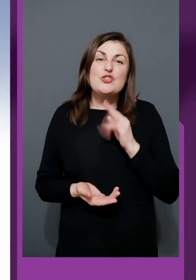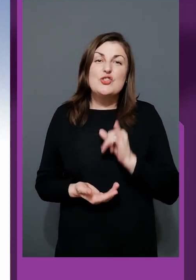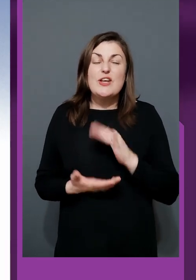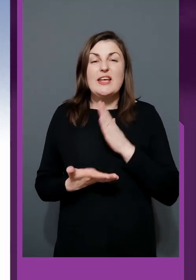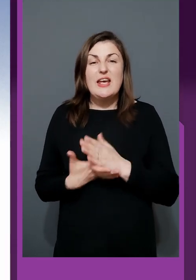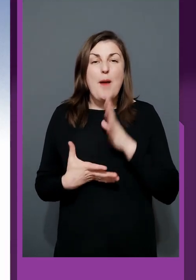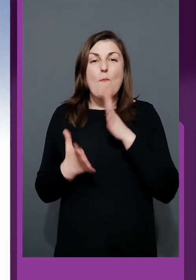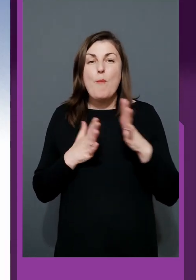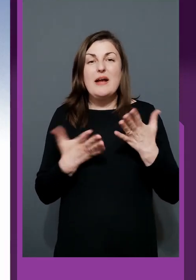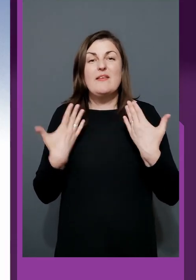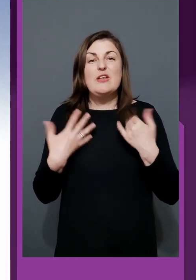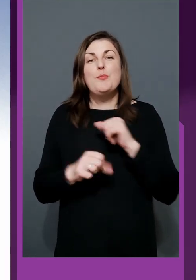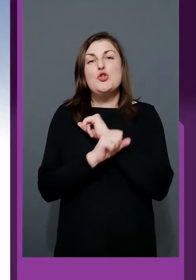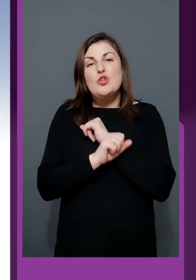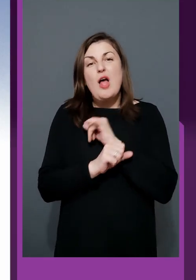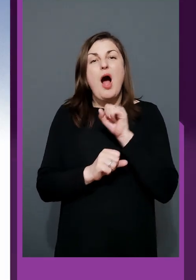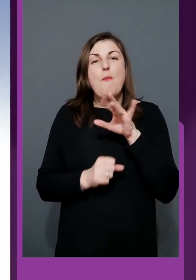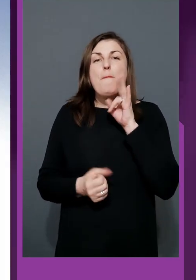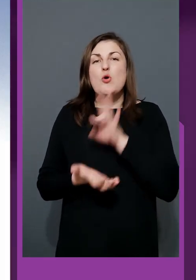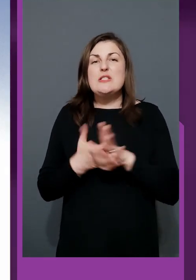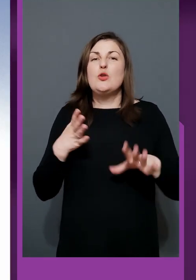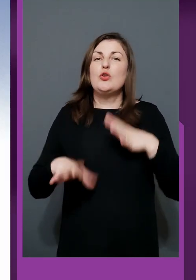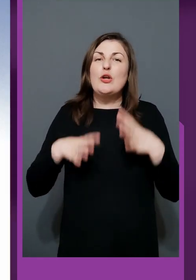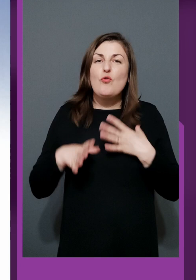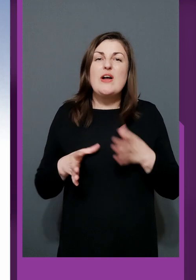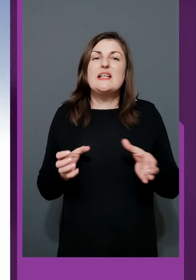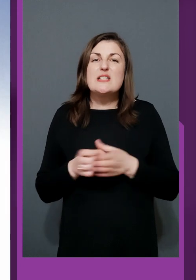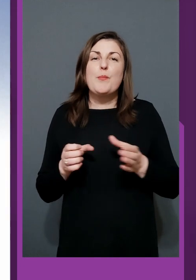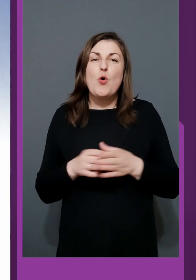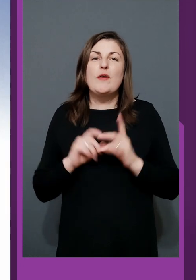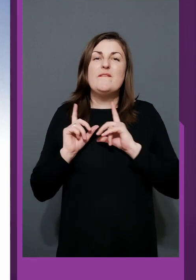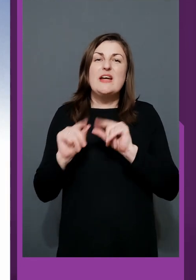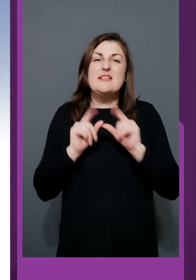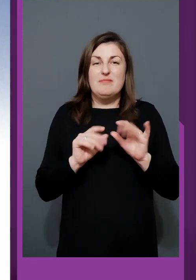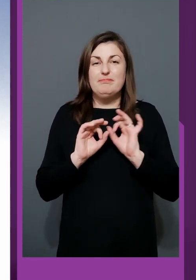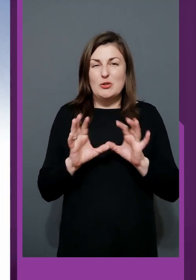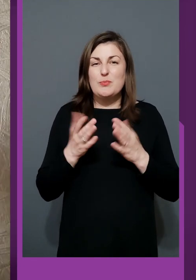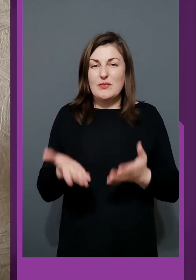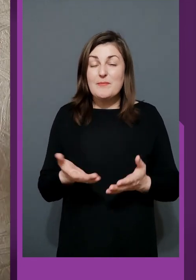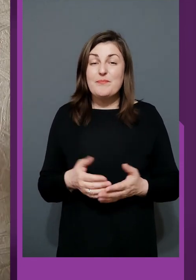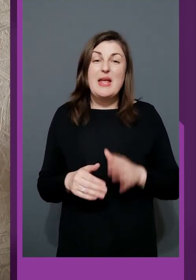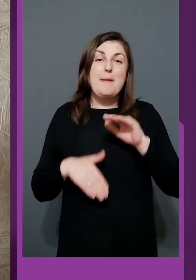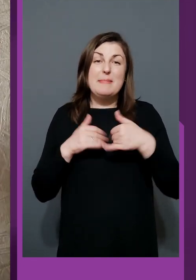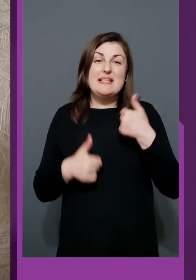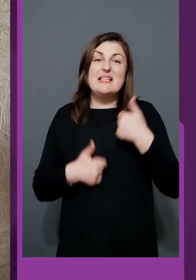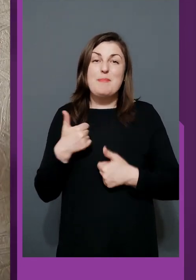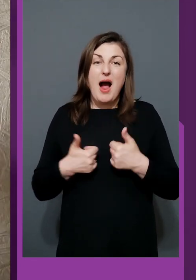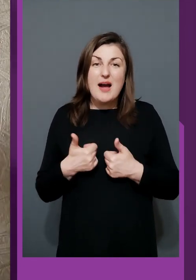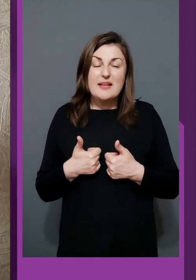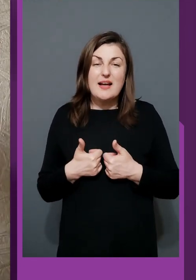чи є момент відпочинку або постійно тренування збори виїзди розповідай після змагання